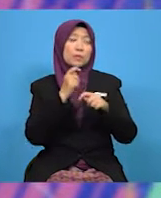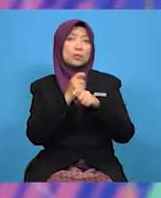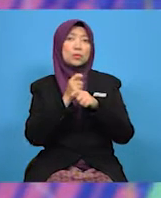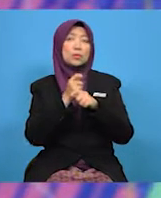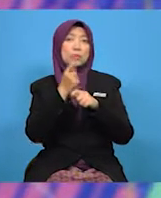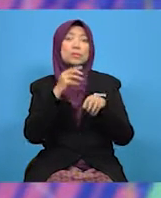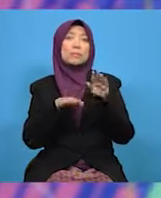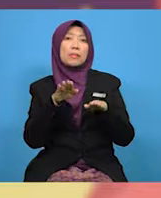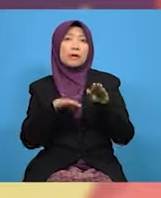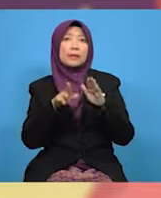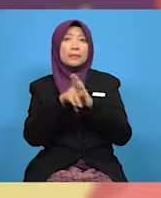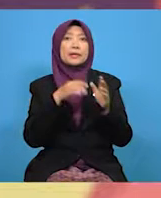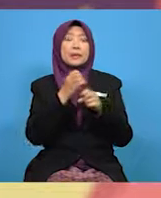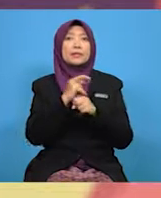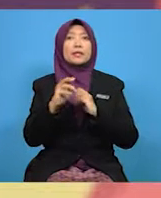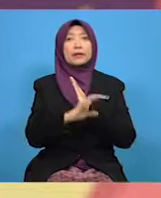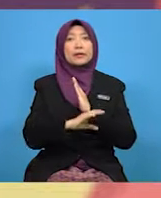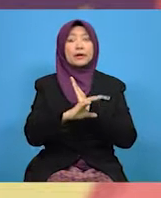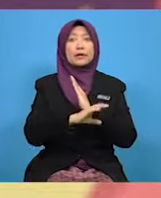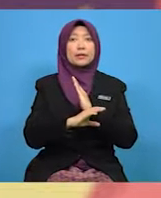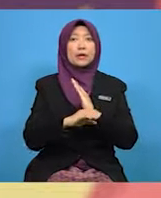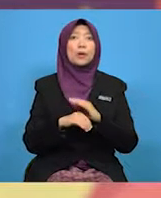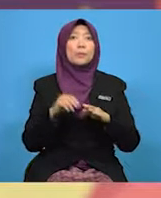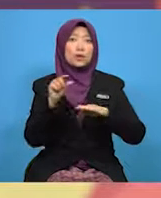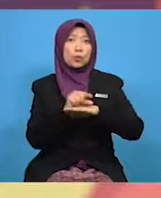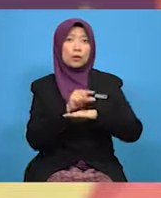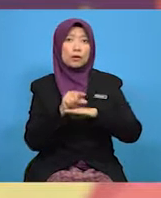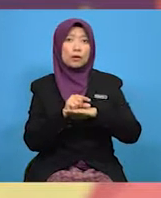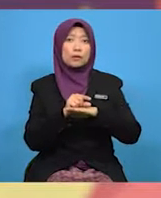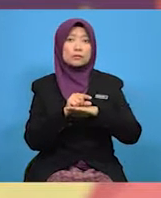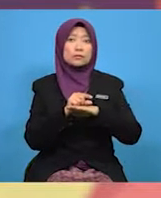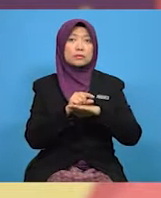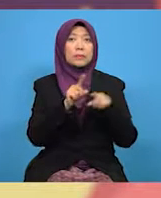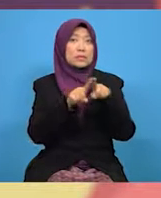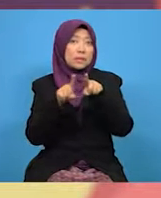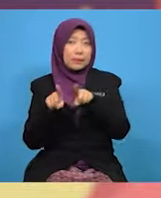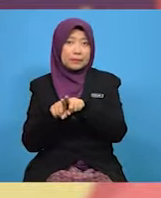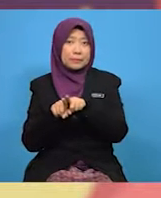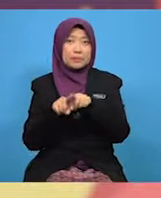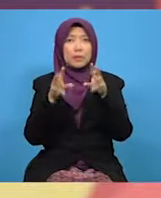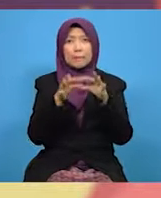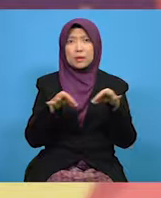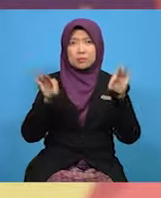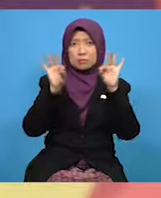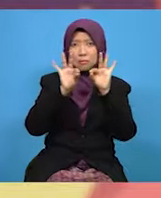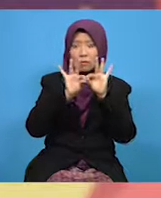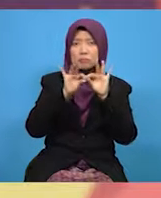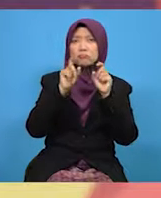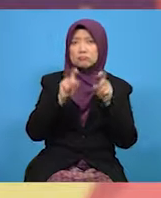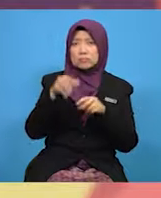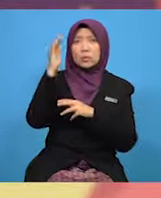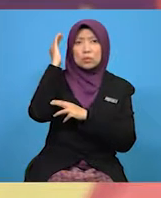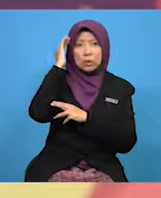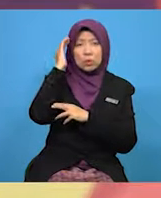keseimbangan pendapatan negara menggunakan kaedah persamaan yang penting kita perlu tahu